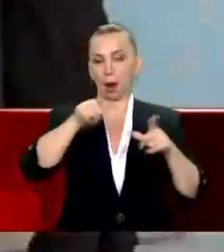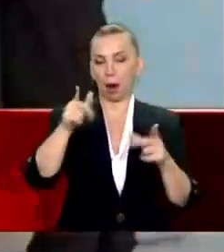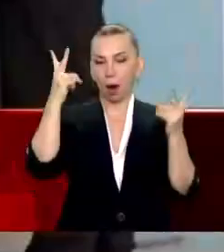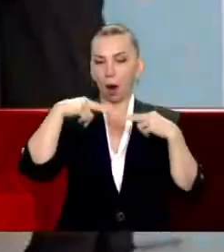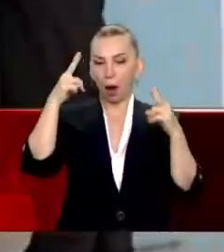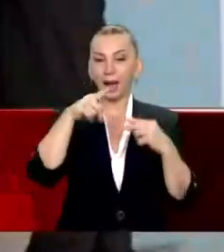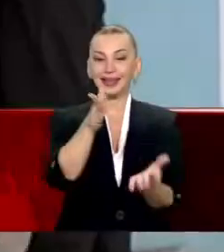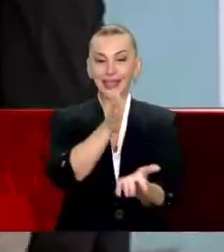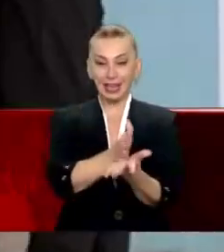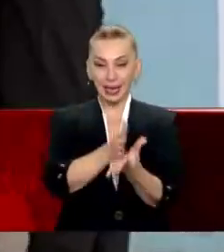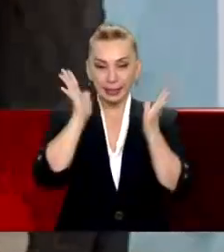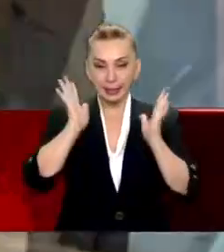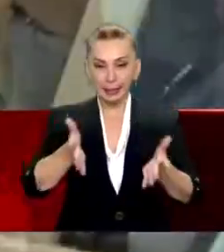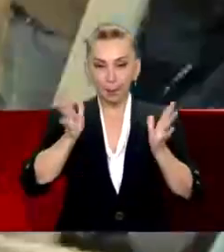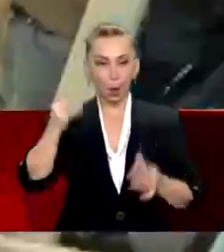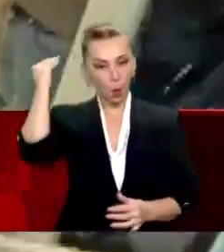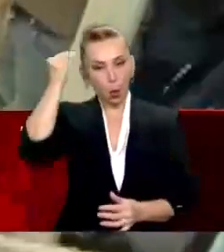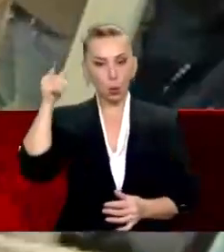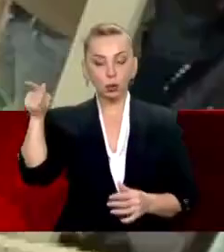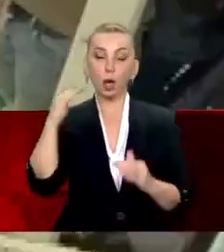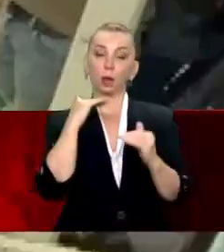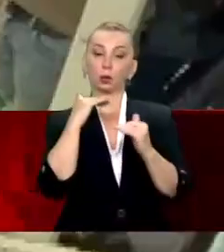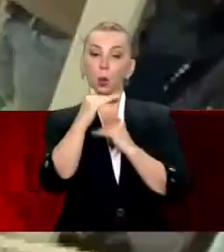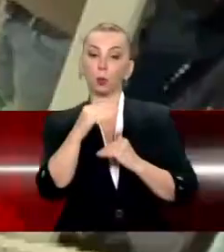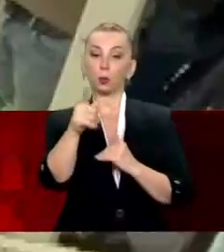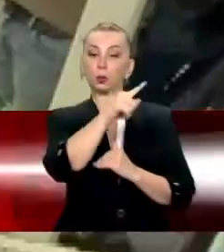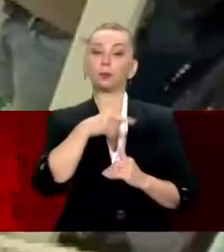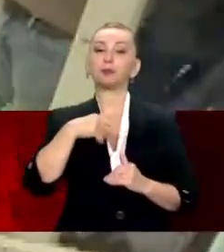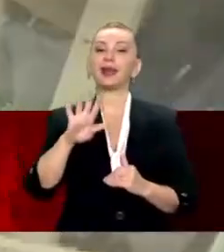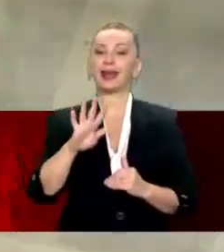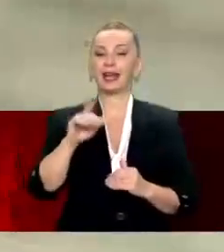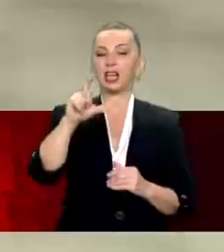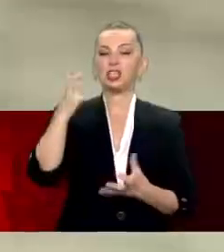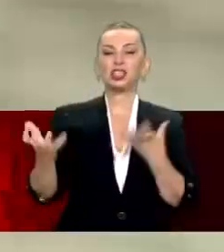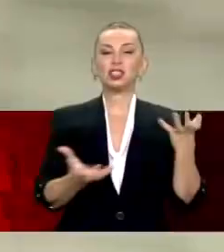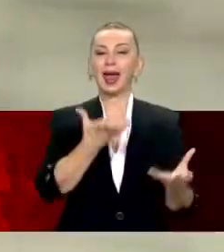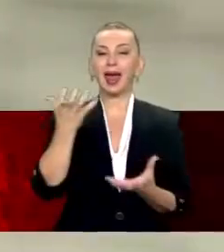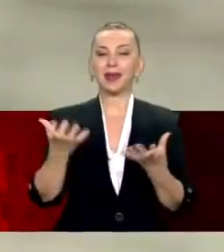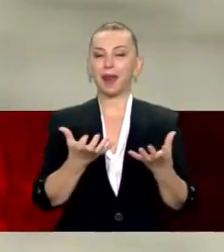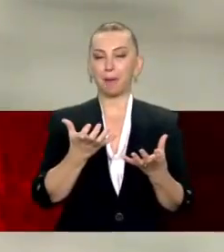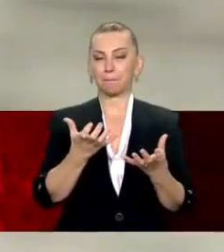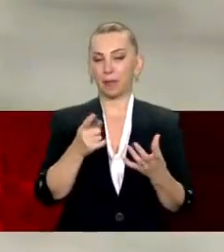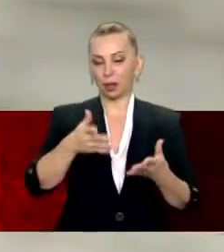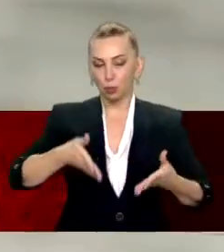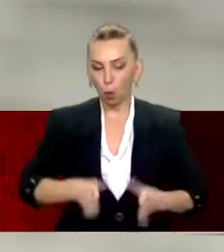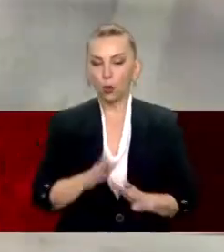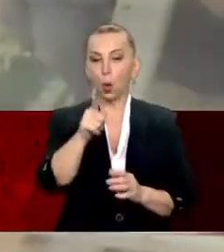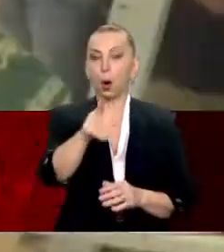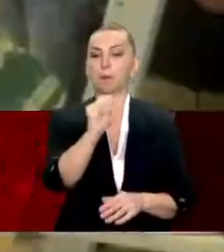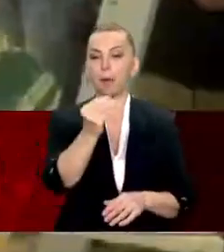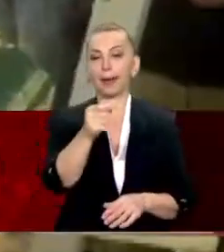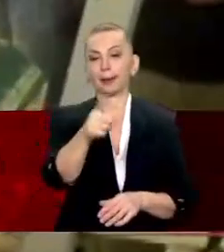Sıla'nın cenaze namazında imam cemaatten değil bir cehenneme doğan o bebekten helallik